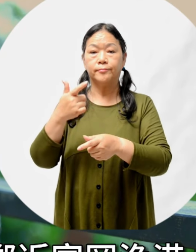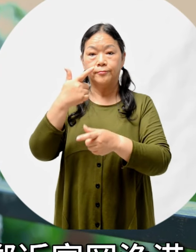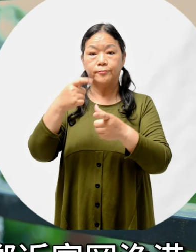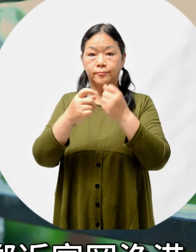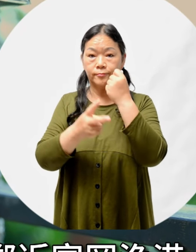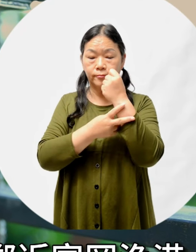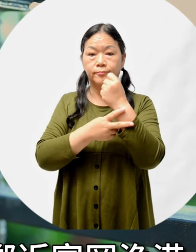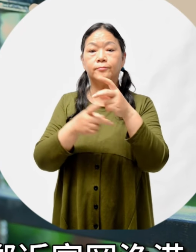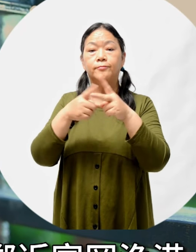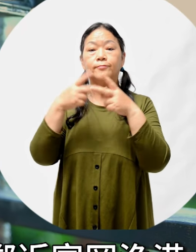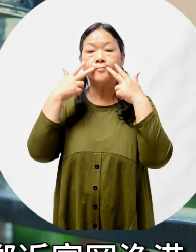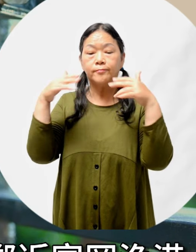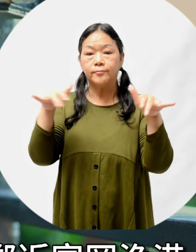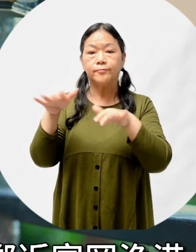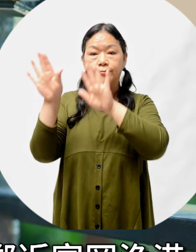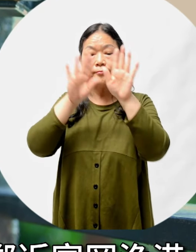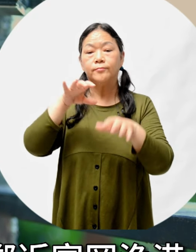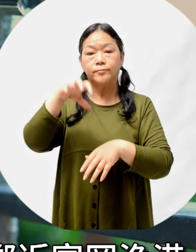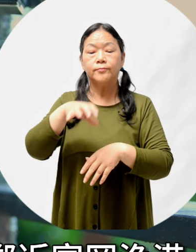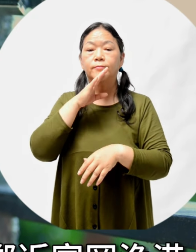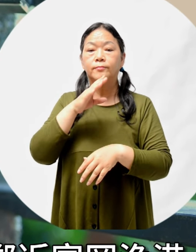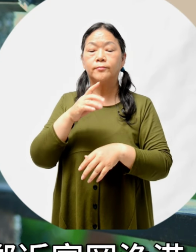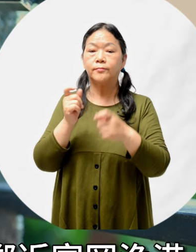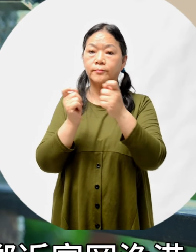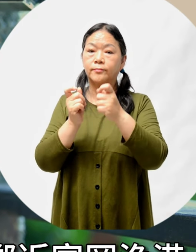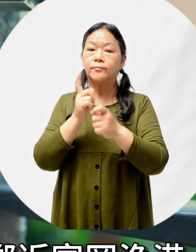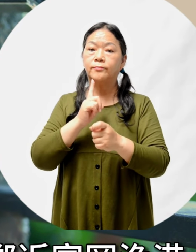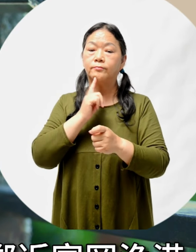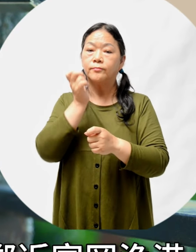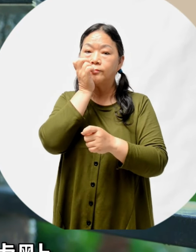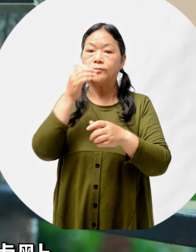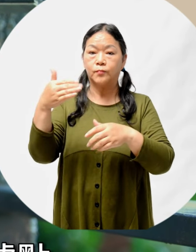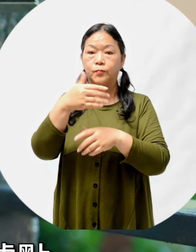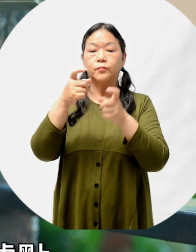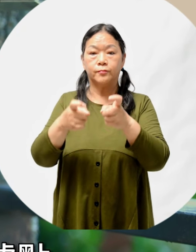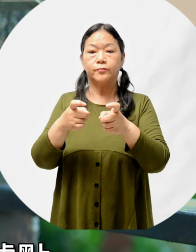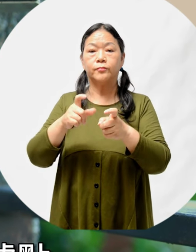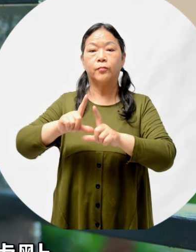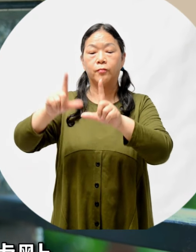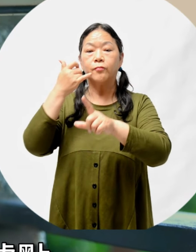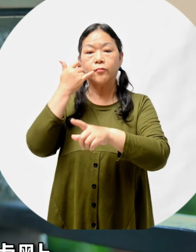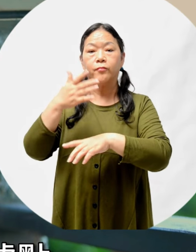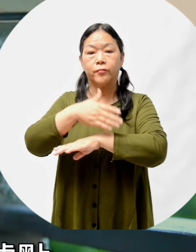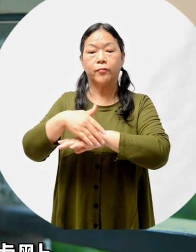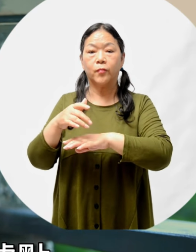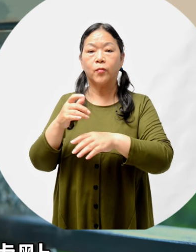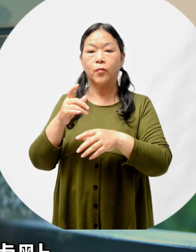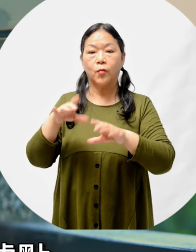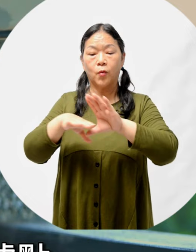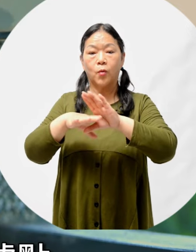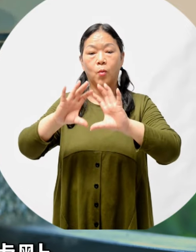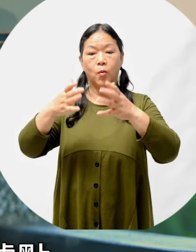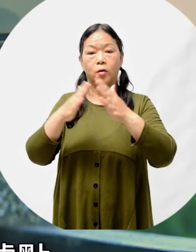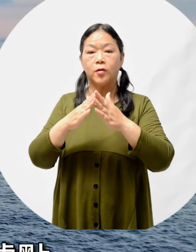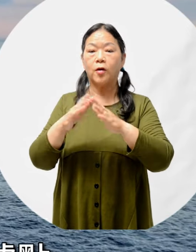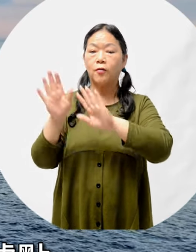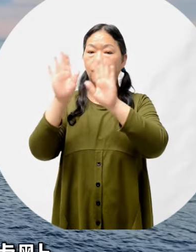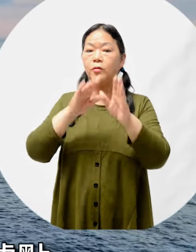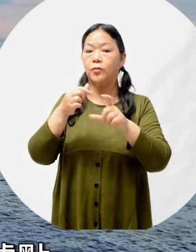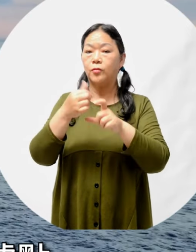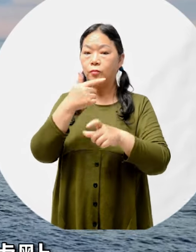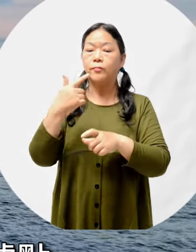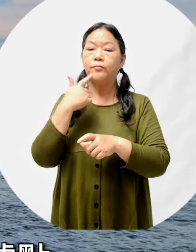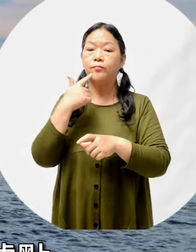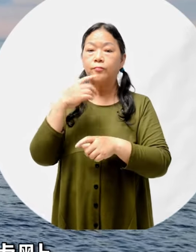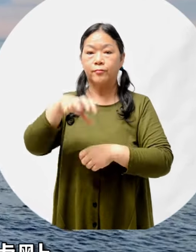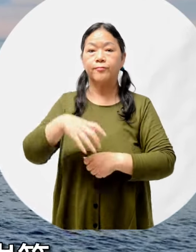边6公里处的小野柳风景区，这里临近富冈渔港，是东部海岸国家风景区最南端